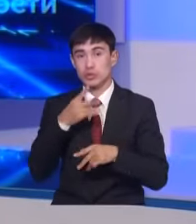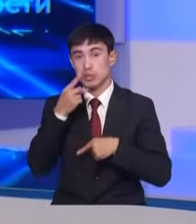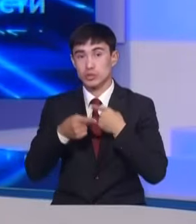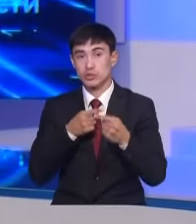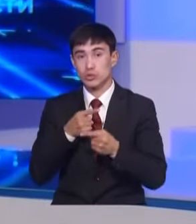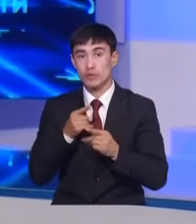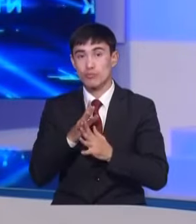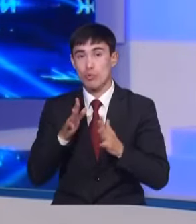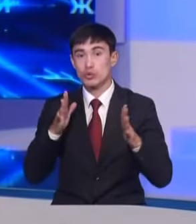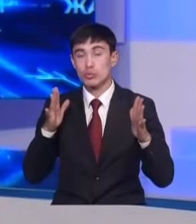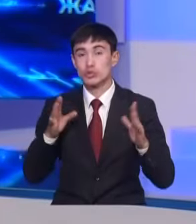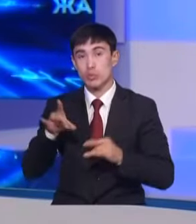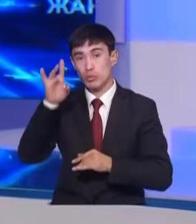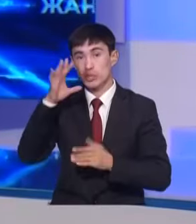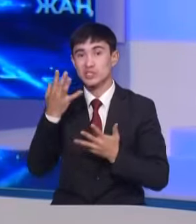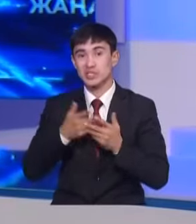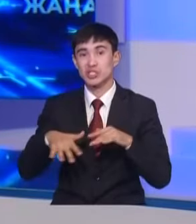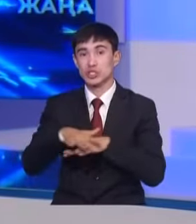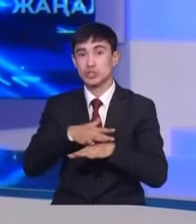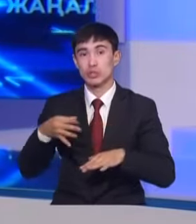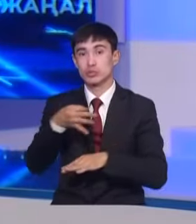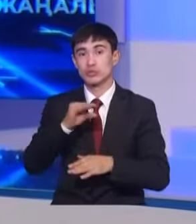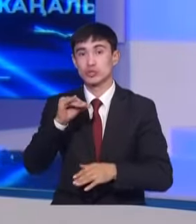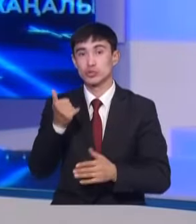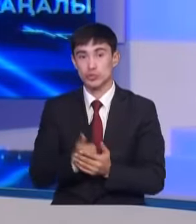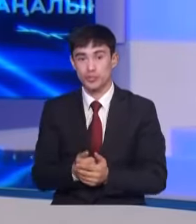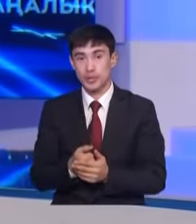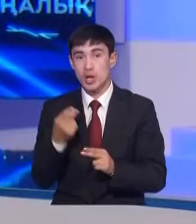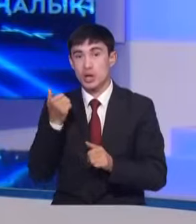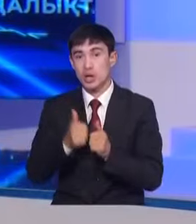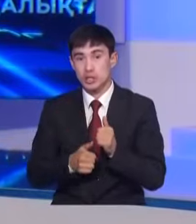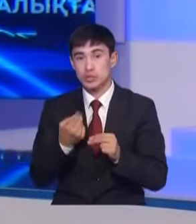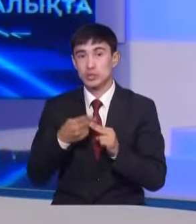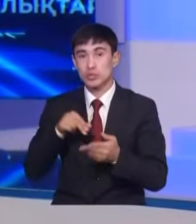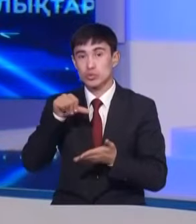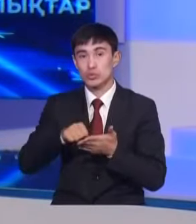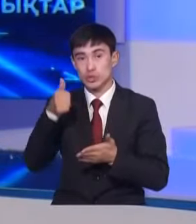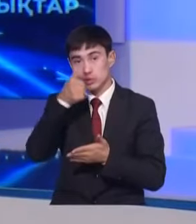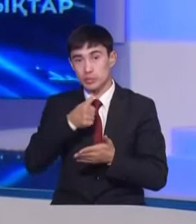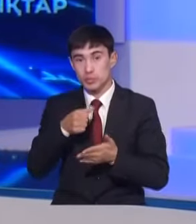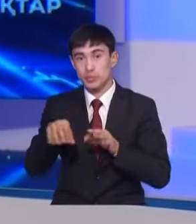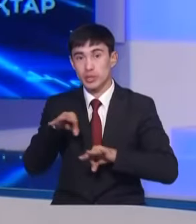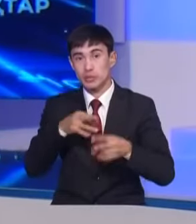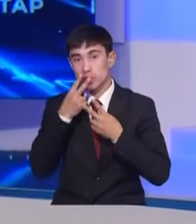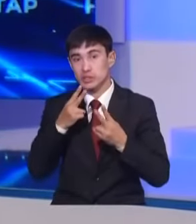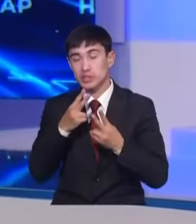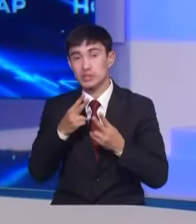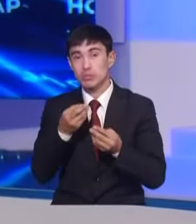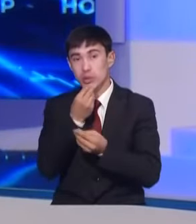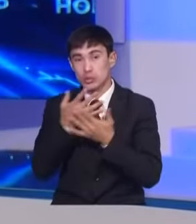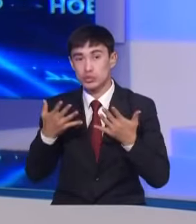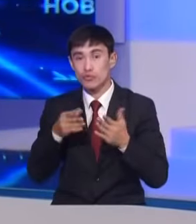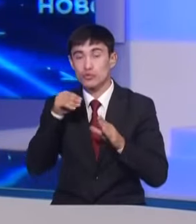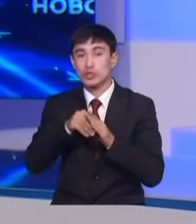традиционная всё больше набирает популярность среди жителей области цу который год участники проекта представляют широкий спектр